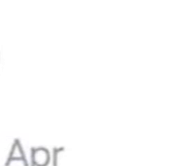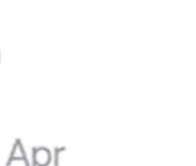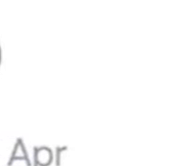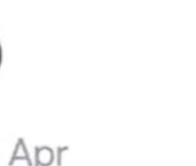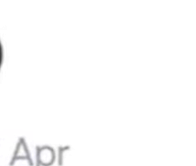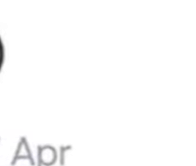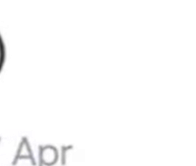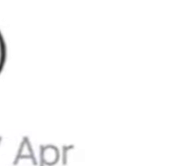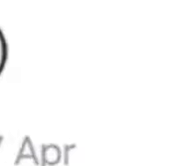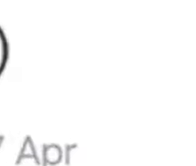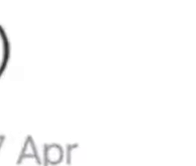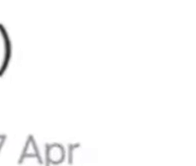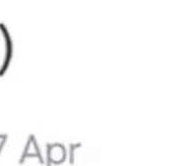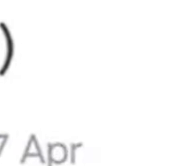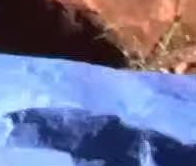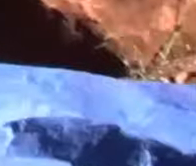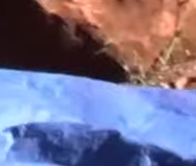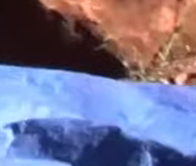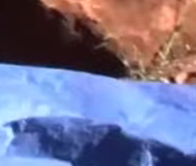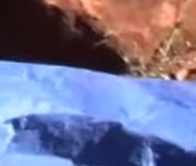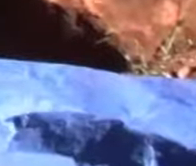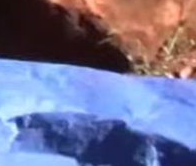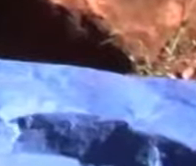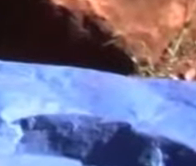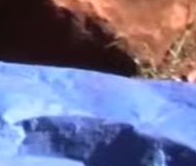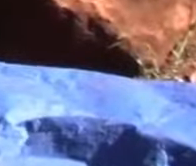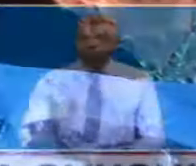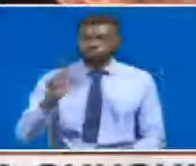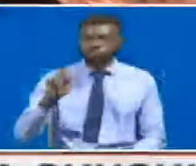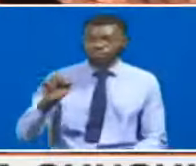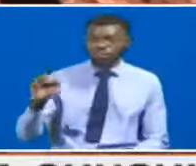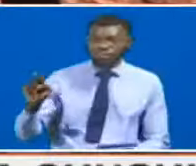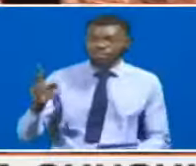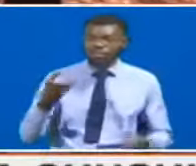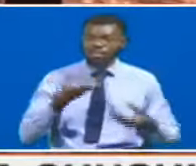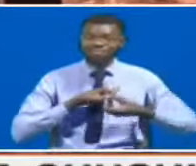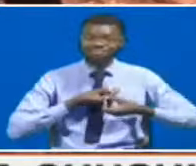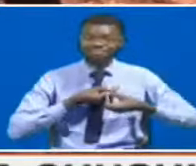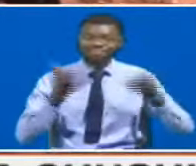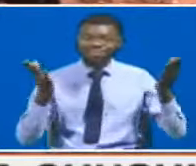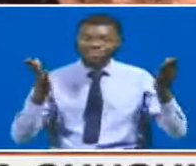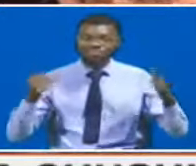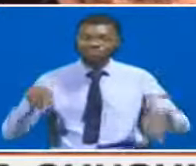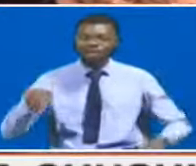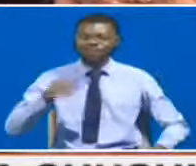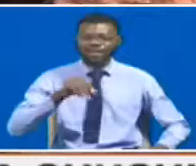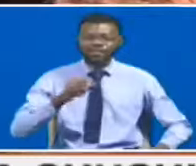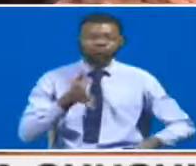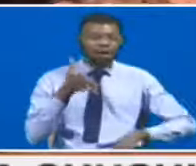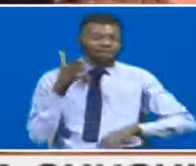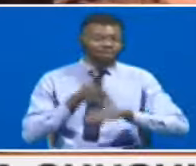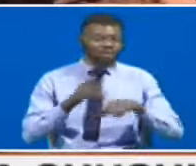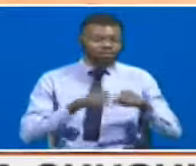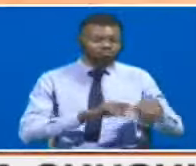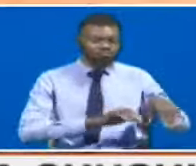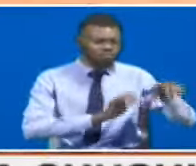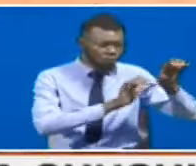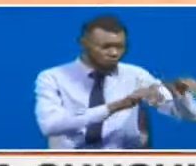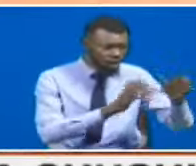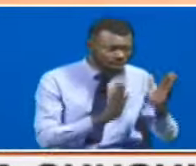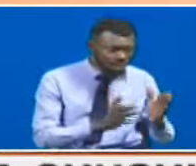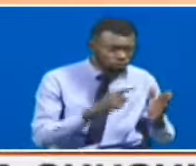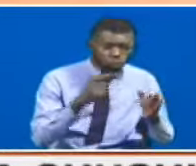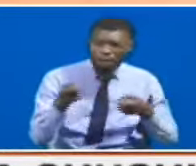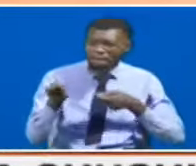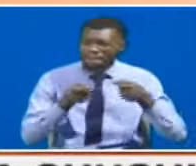na kusoma taarifa akisema Kell ilihusika kusambaza mbolea ghushi na kwamba wakulima walionunua mbolea